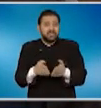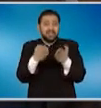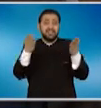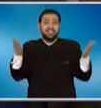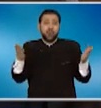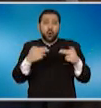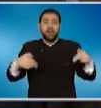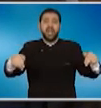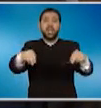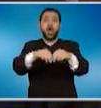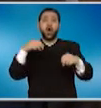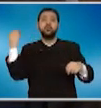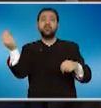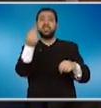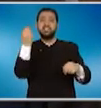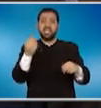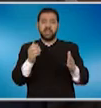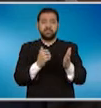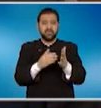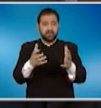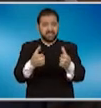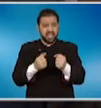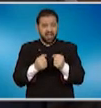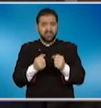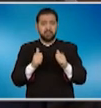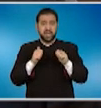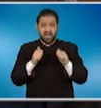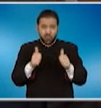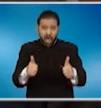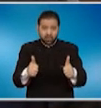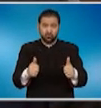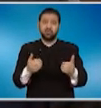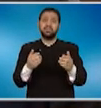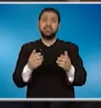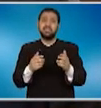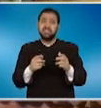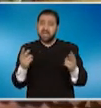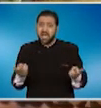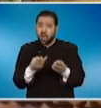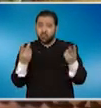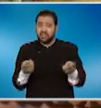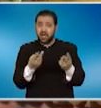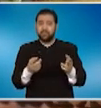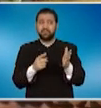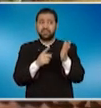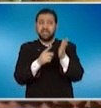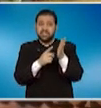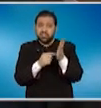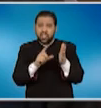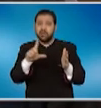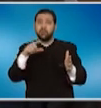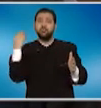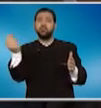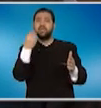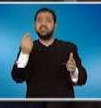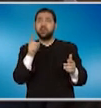gura ei întreaga umanitate și a oferit consimțământul întrupării lui Dumnezeu. E o întâlnire liberă, ca să zic